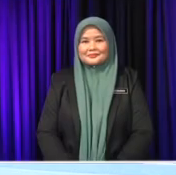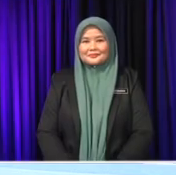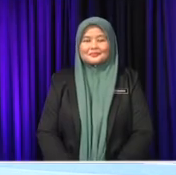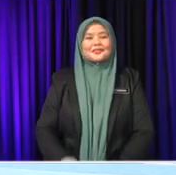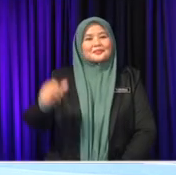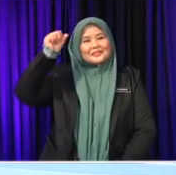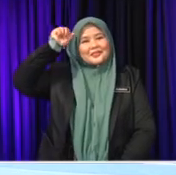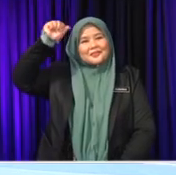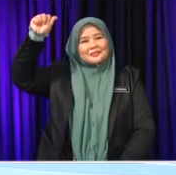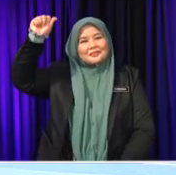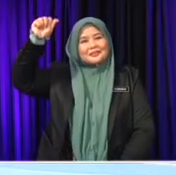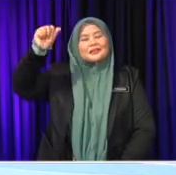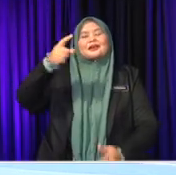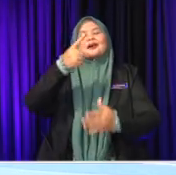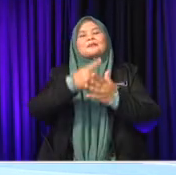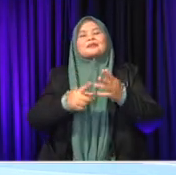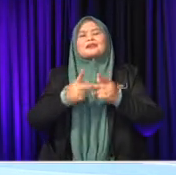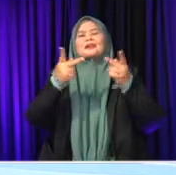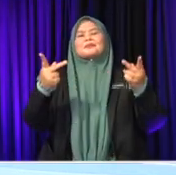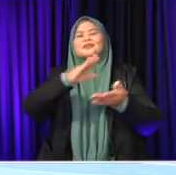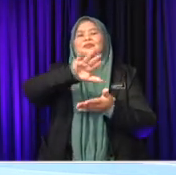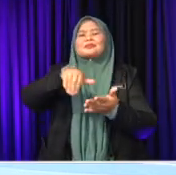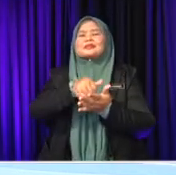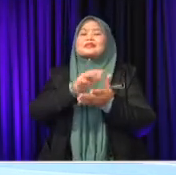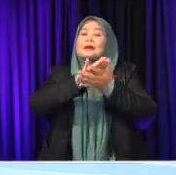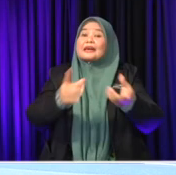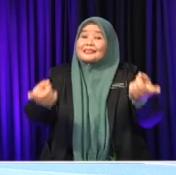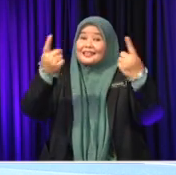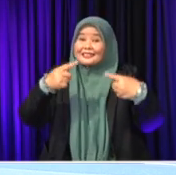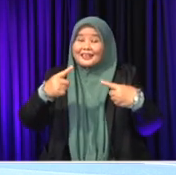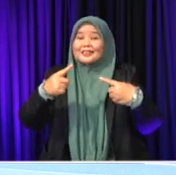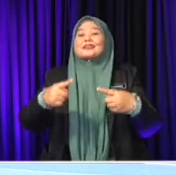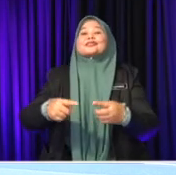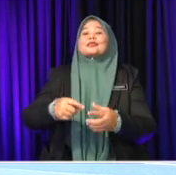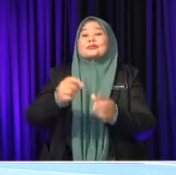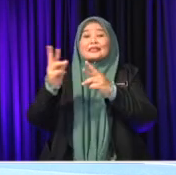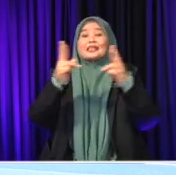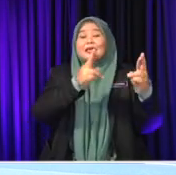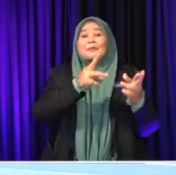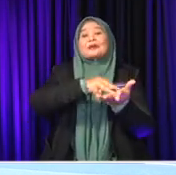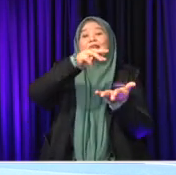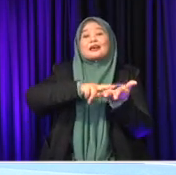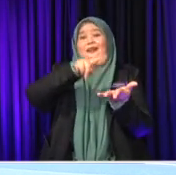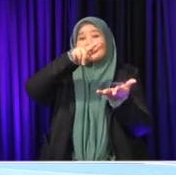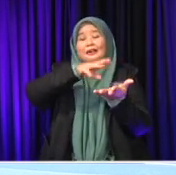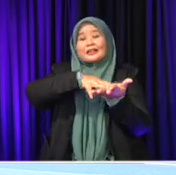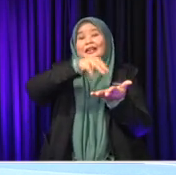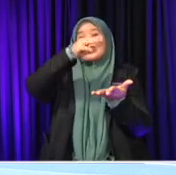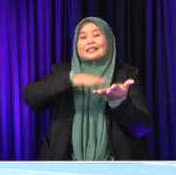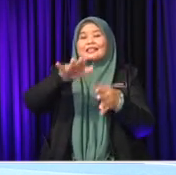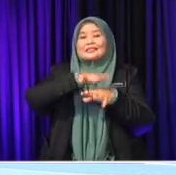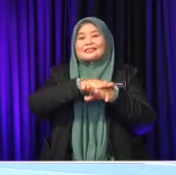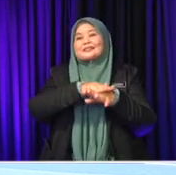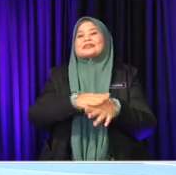Assalamualaikum apa kabar semua selamat datang ke slot Menengah Atas bersama dengan saya Lukman Hakim